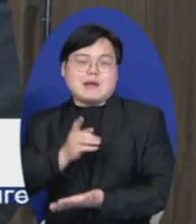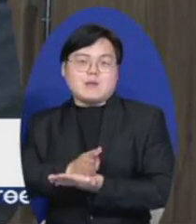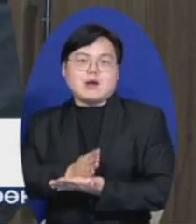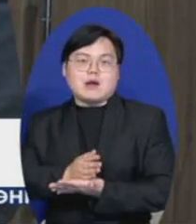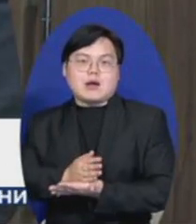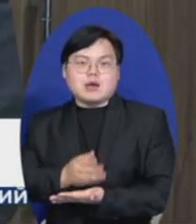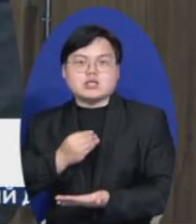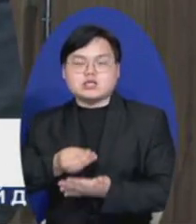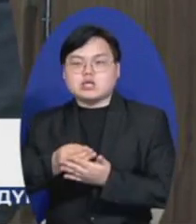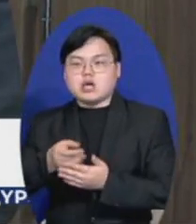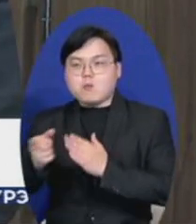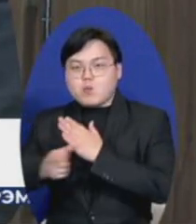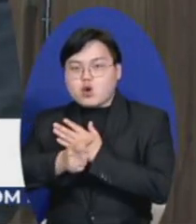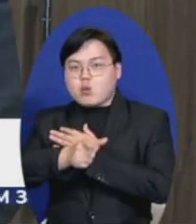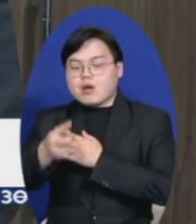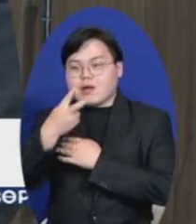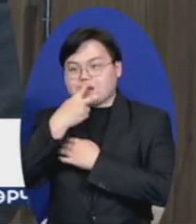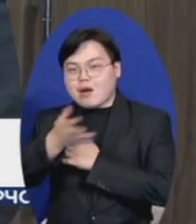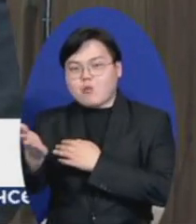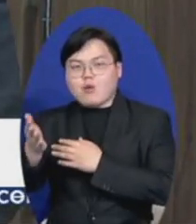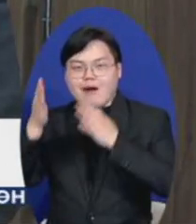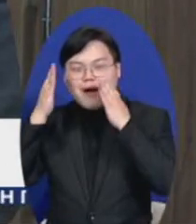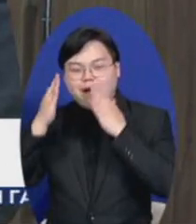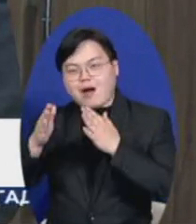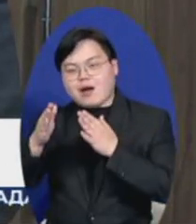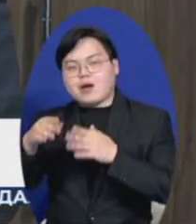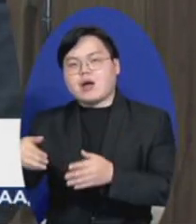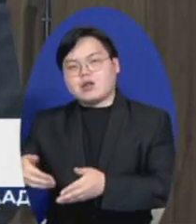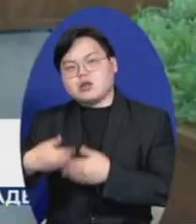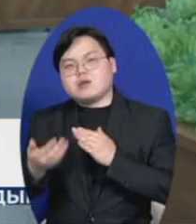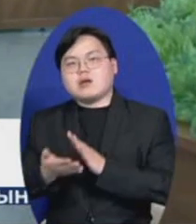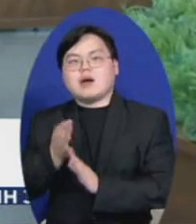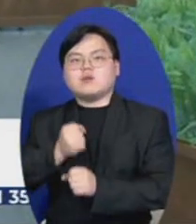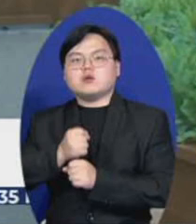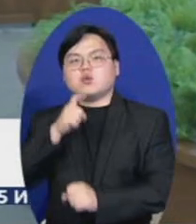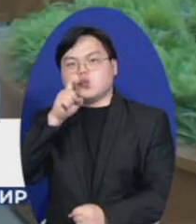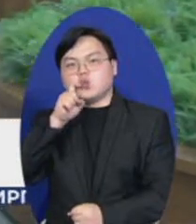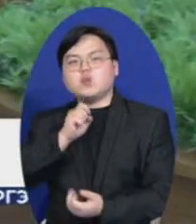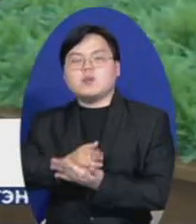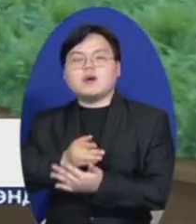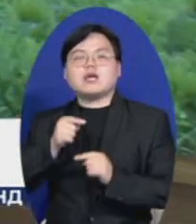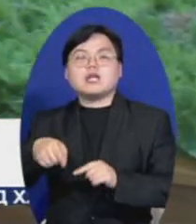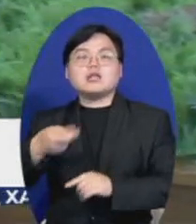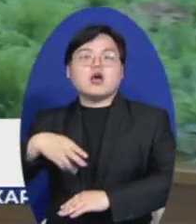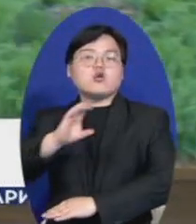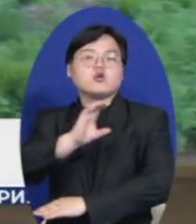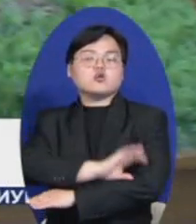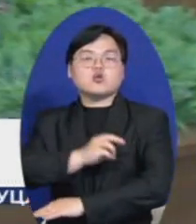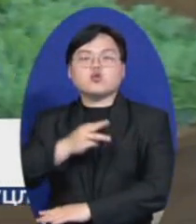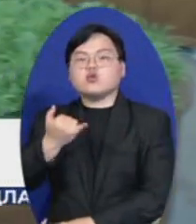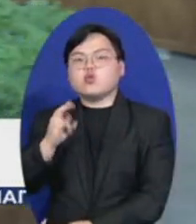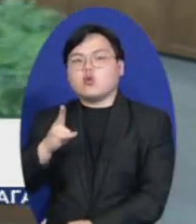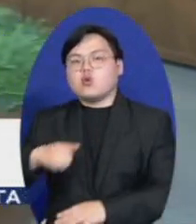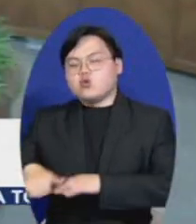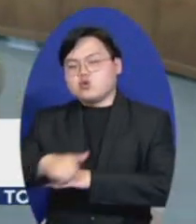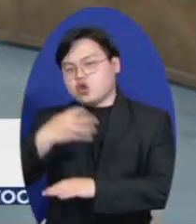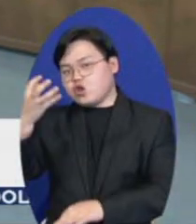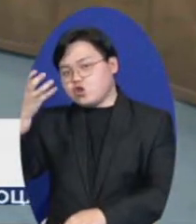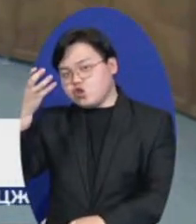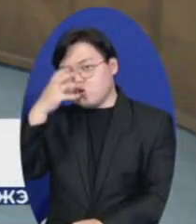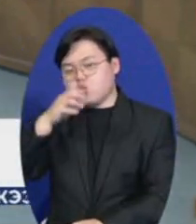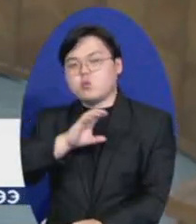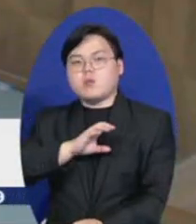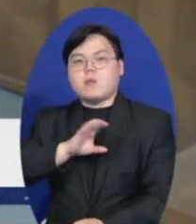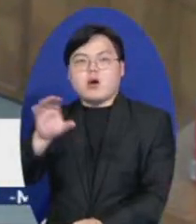анхаарлаа хандуулж энэ талаар судалгааны ажлыг өргөжүүлэхийг хүсэж байна. Энэ сургууль нь бүгд найрамдах Түрк улсын төрийн өмчит томоохон сургуулиудын